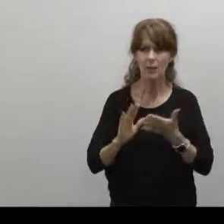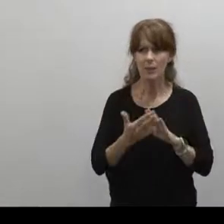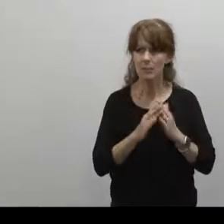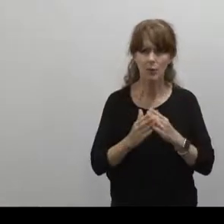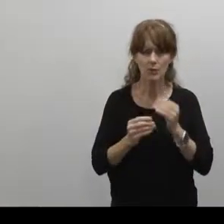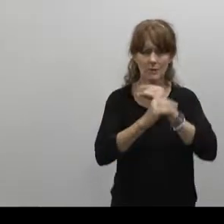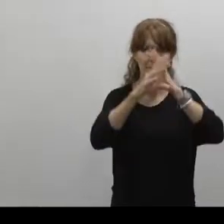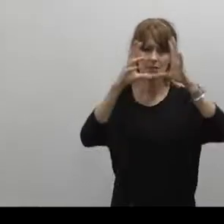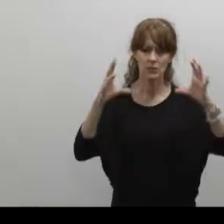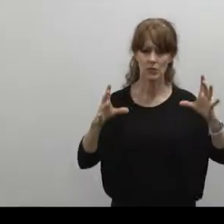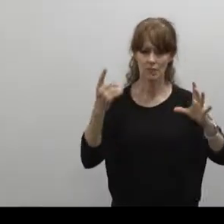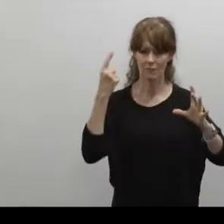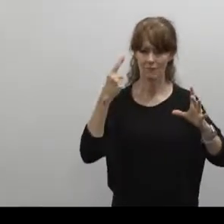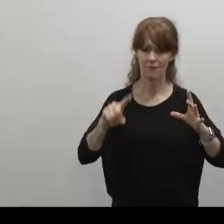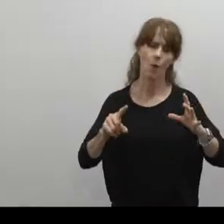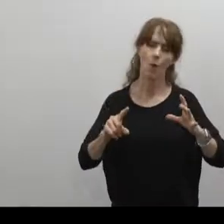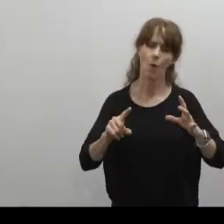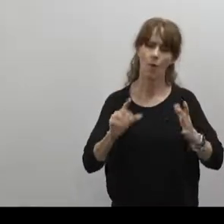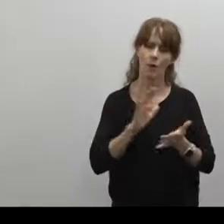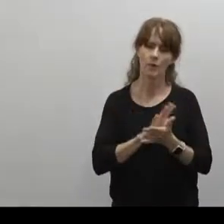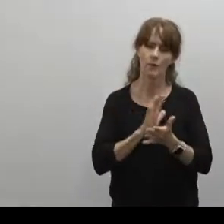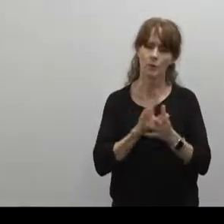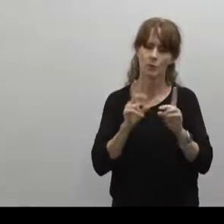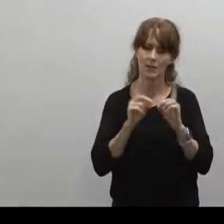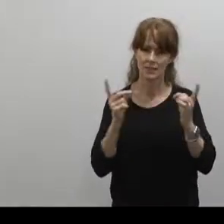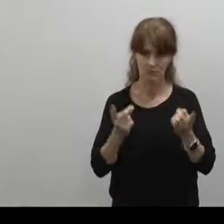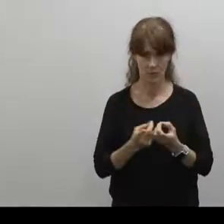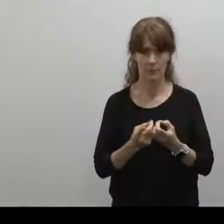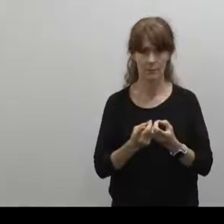chran che che te kan sahakum